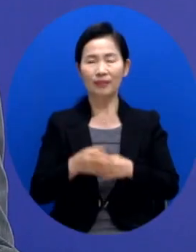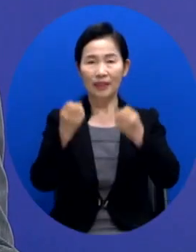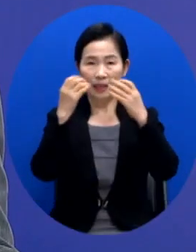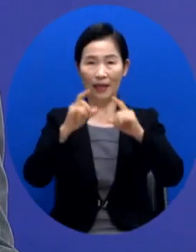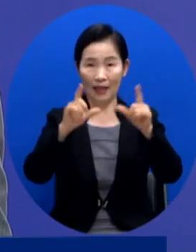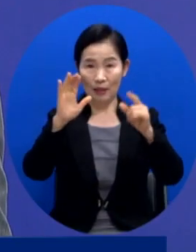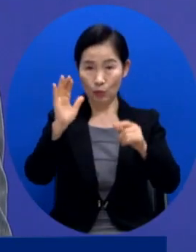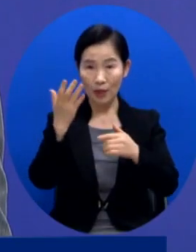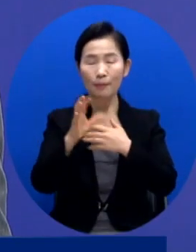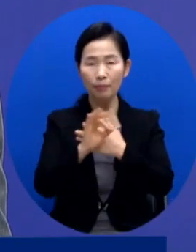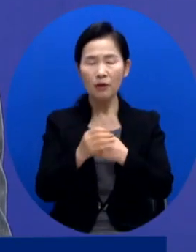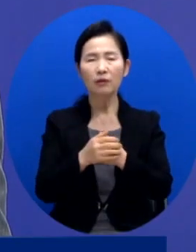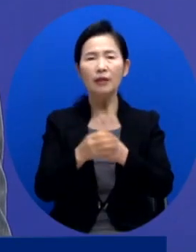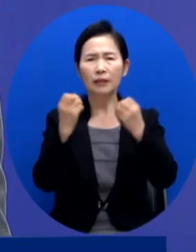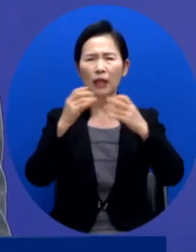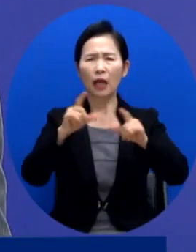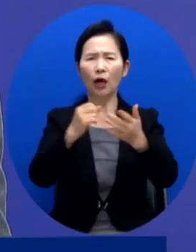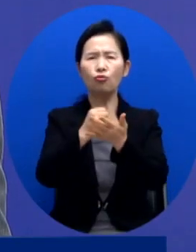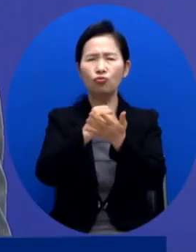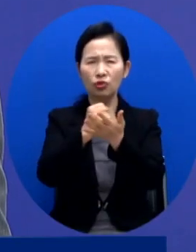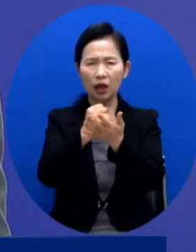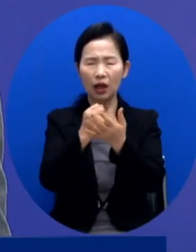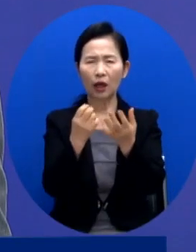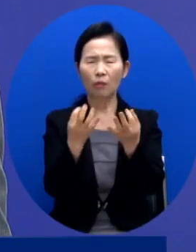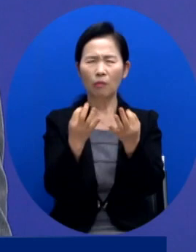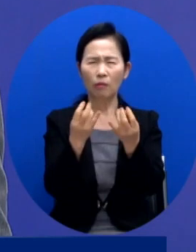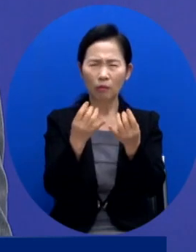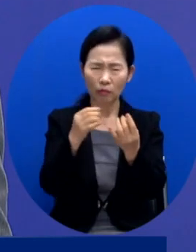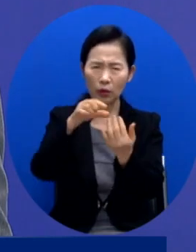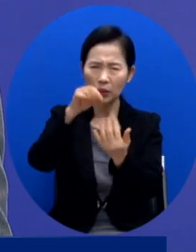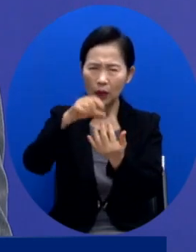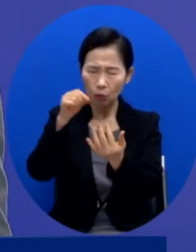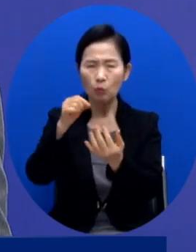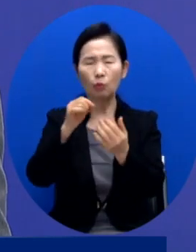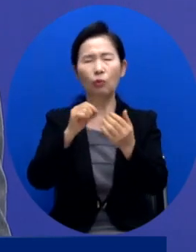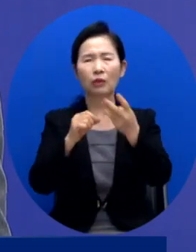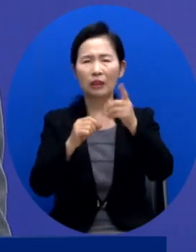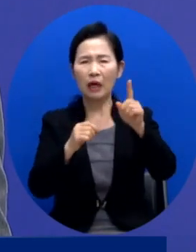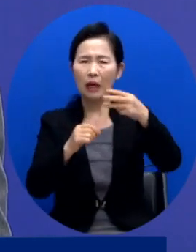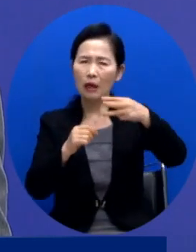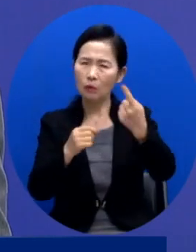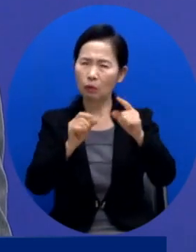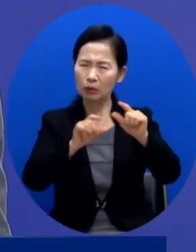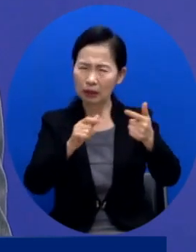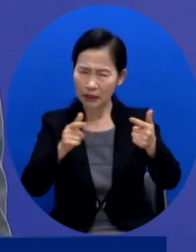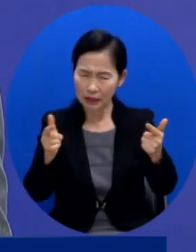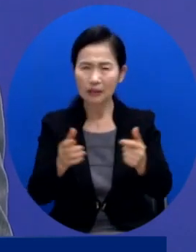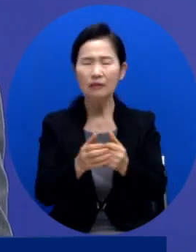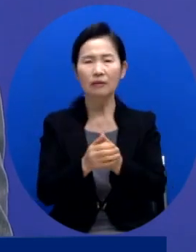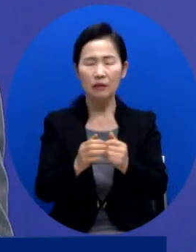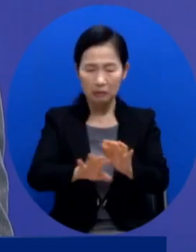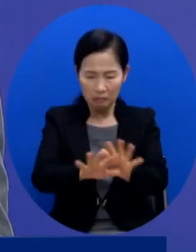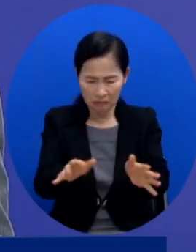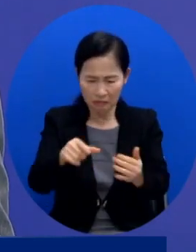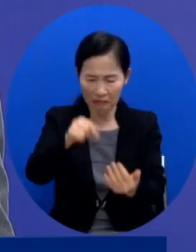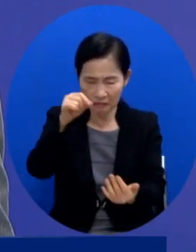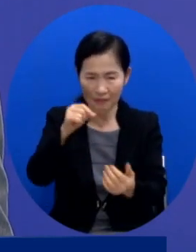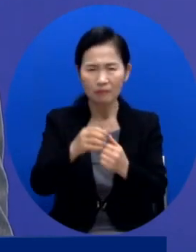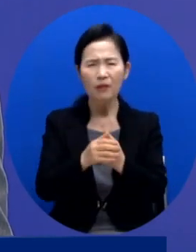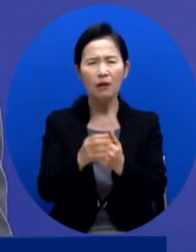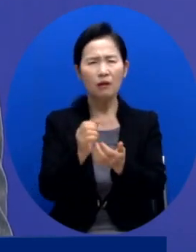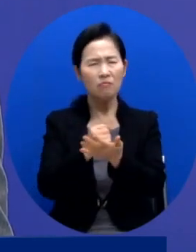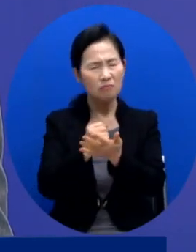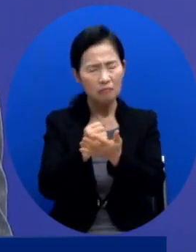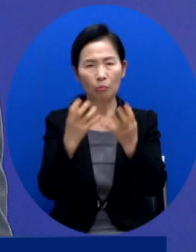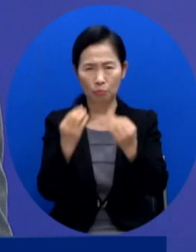새해가 되면 새해 운세나 토정 비결, 타로 등 다양한 방법으로 미래를 점치는 사람들이 많습니다.